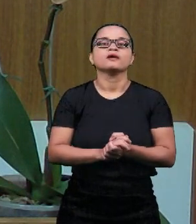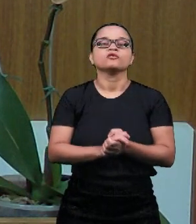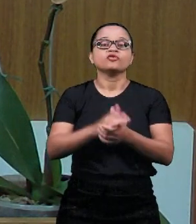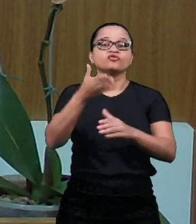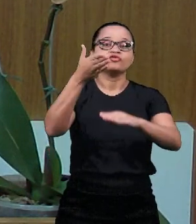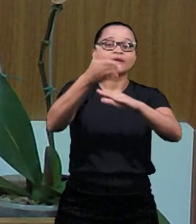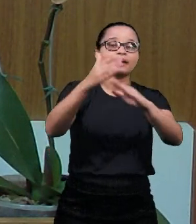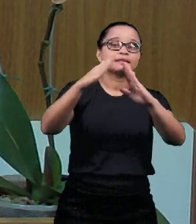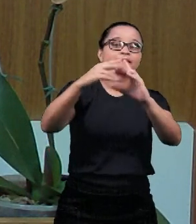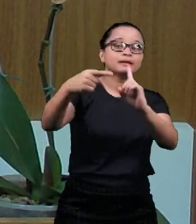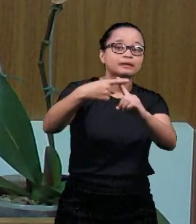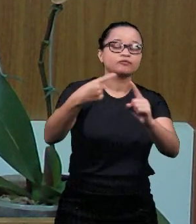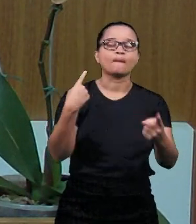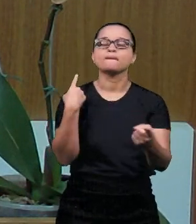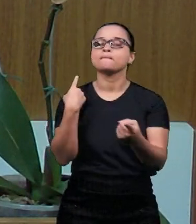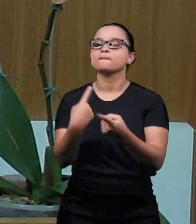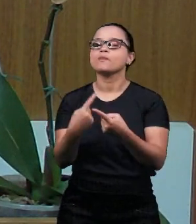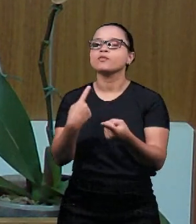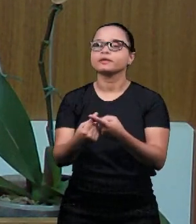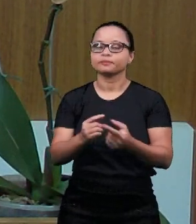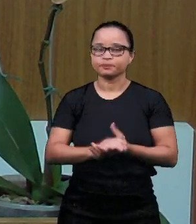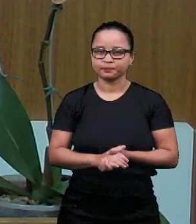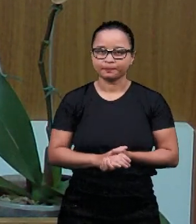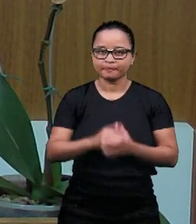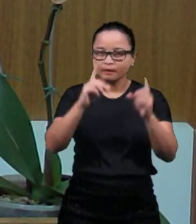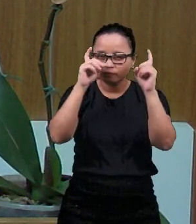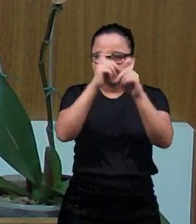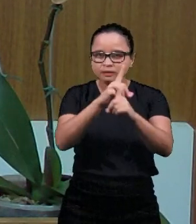Ils sont dans une zone rurale,